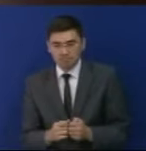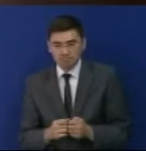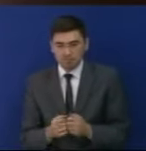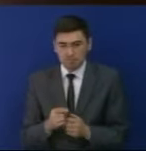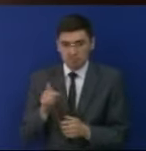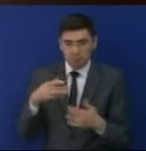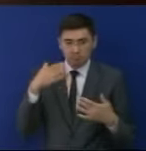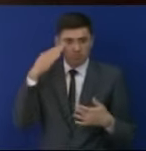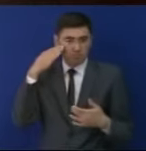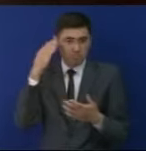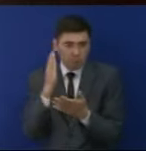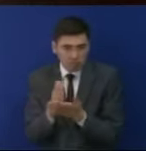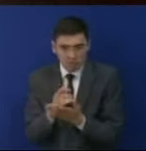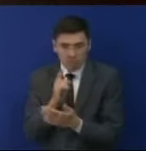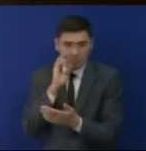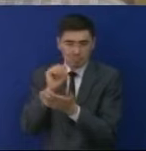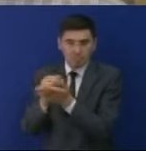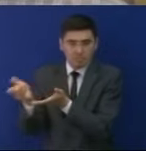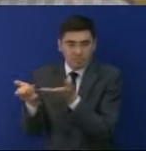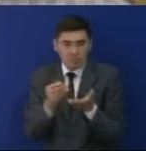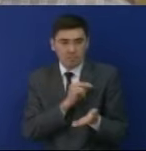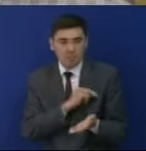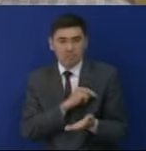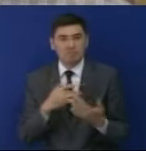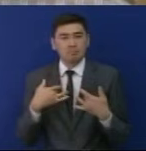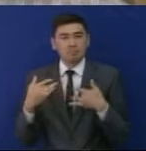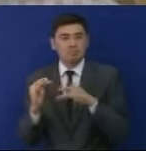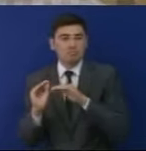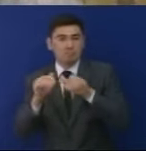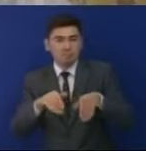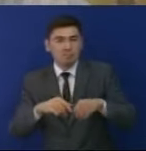парня заметили и пригласили работать в театр.